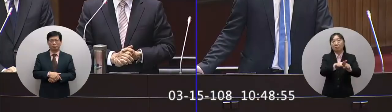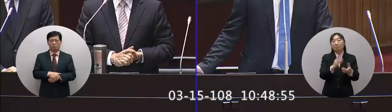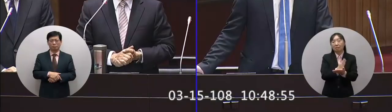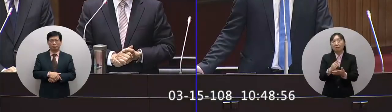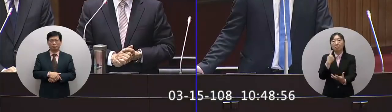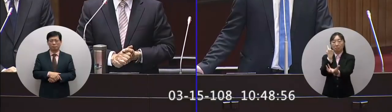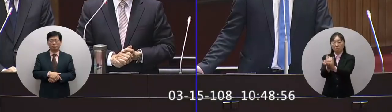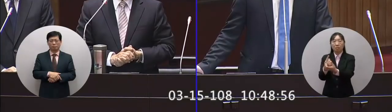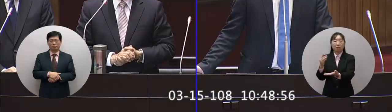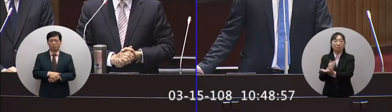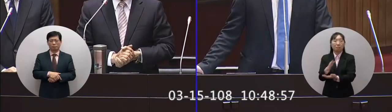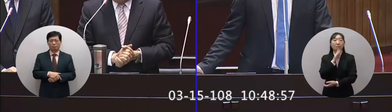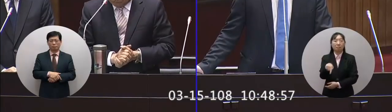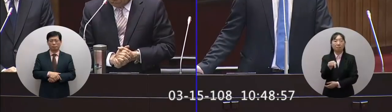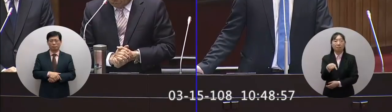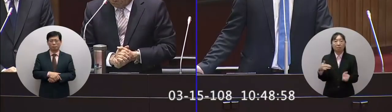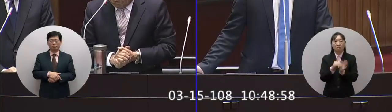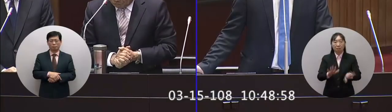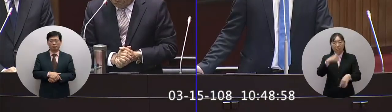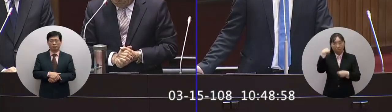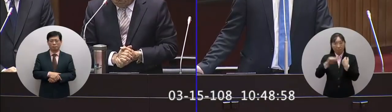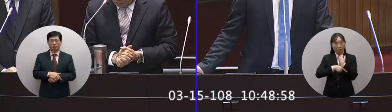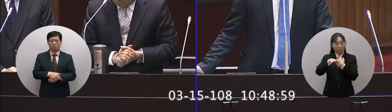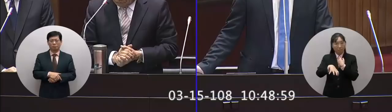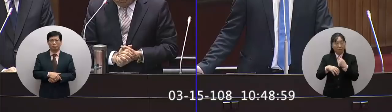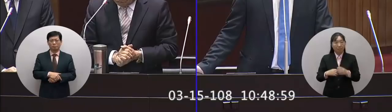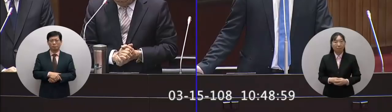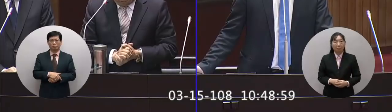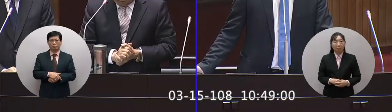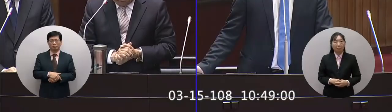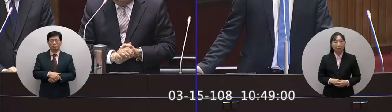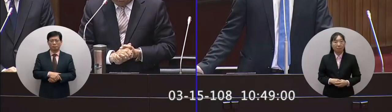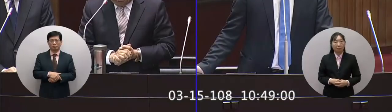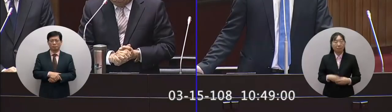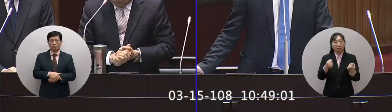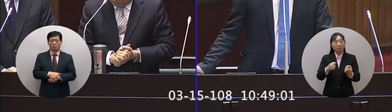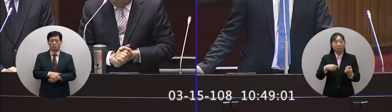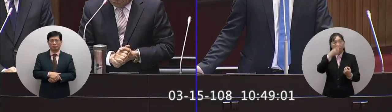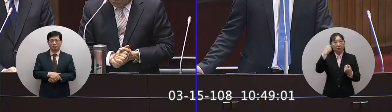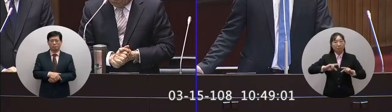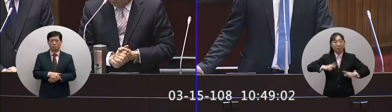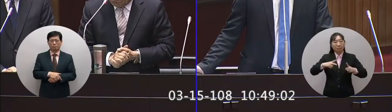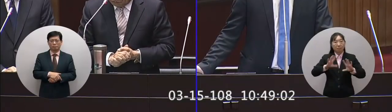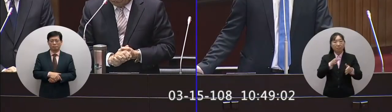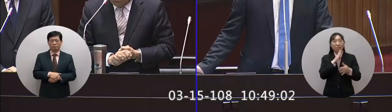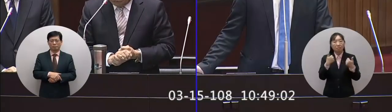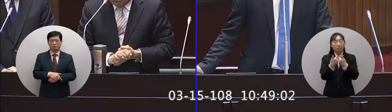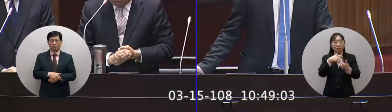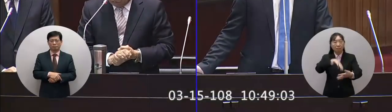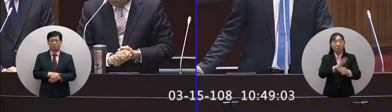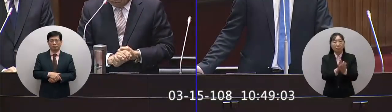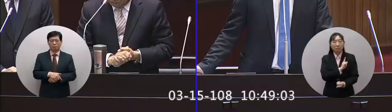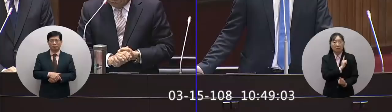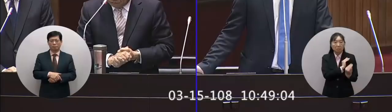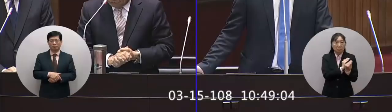跟参审。到目前为止，司法院在司改国事会议里面搞黑箱，推